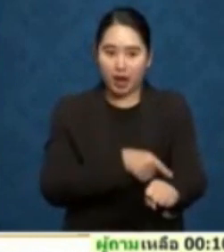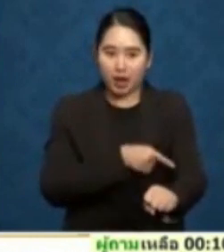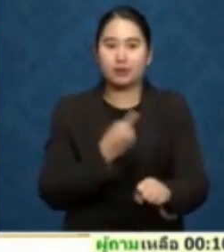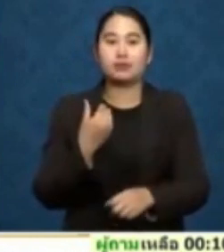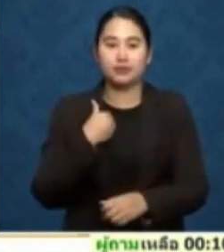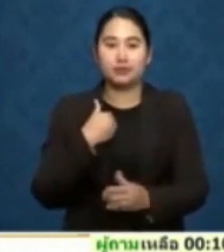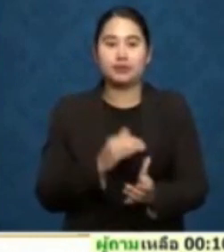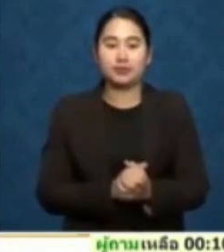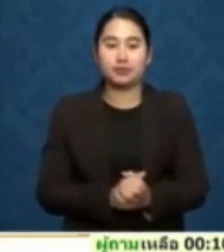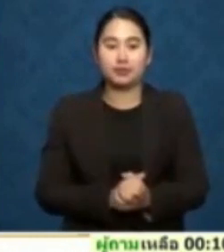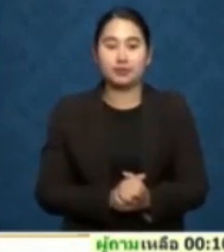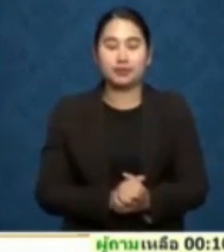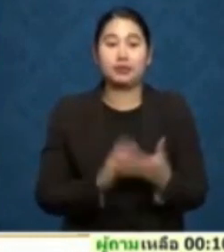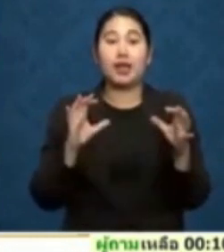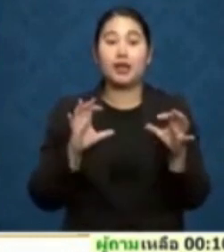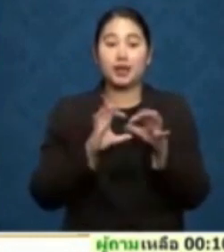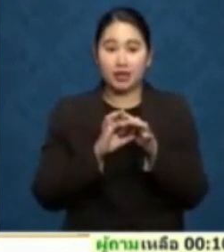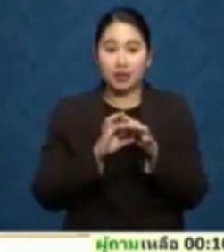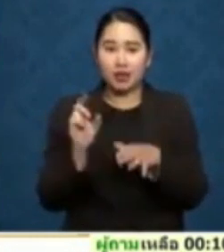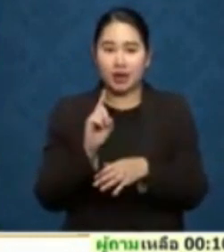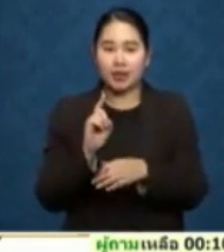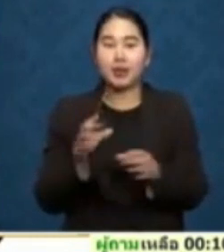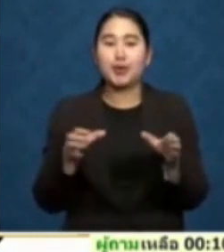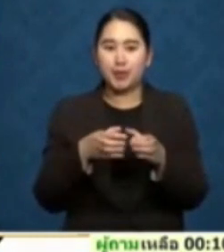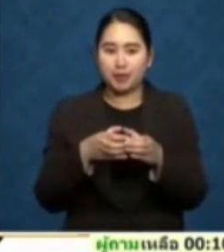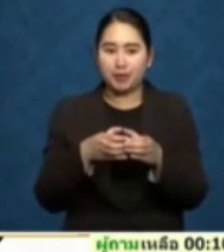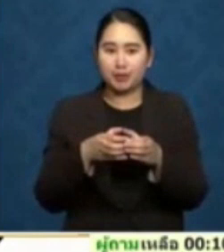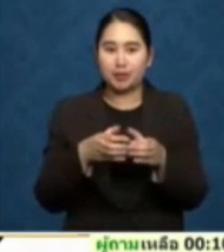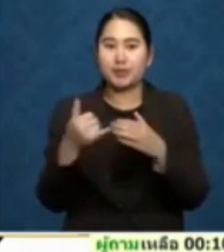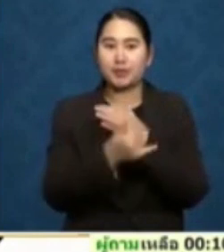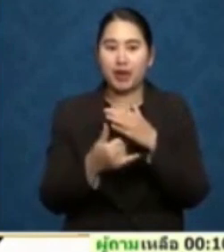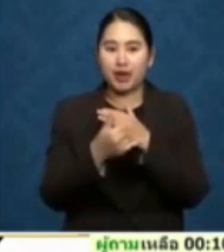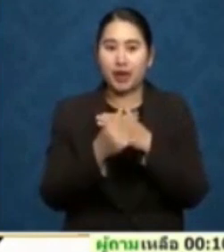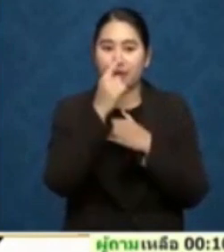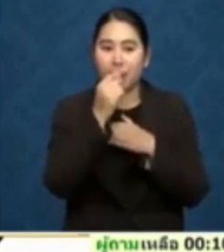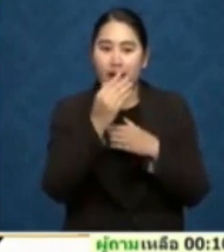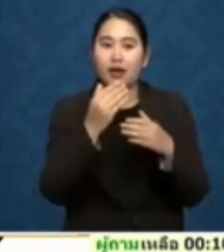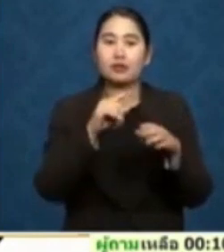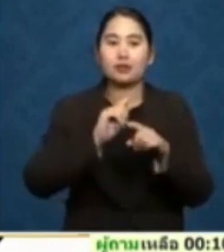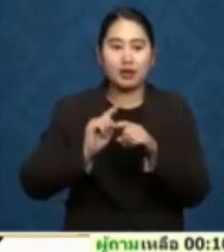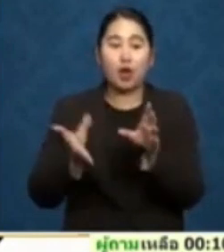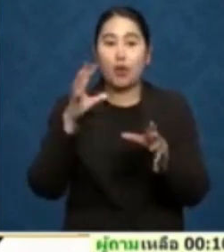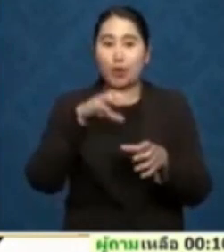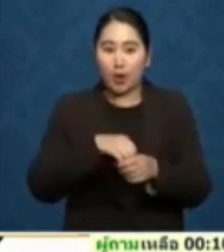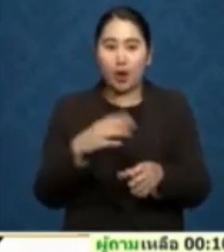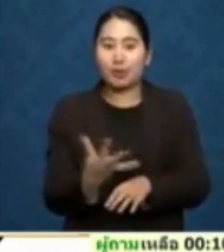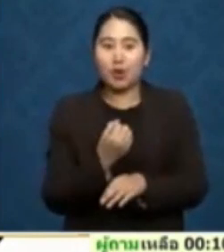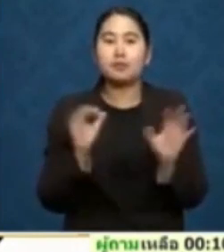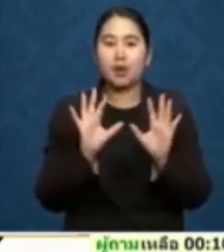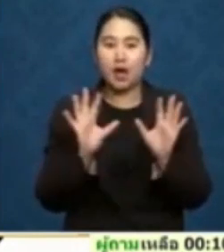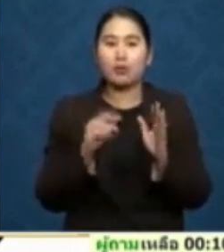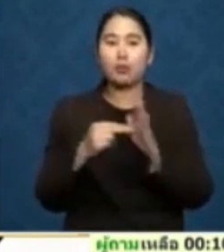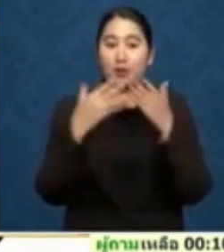แล้วก็ประเด็นที่เรื่องเกี่ยวกับเรื่องหมอรวมของชาวต่างชาติเนี่ยจริงๆมันไม่เกี่ยวนะครับว่าเป็นชาติไหนแต่มันคือการปล่อยปละละเล